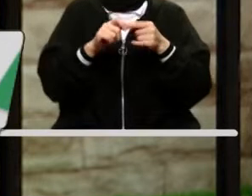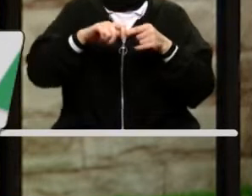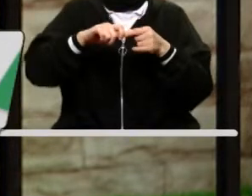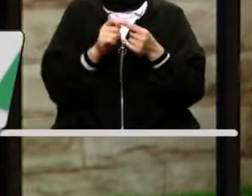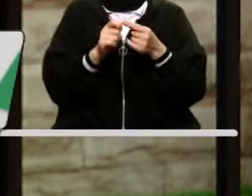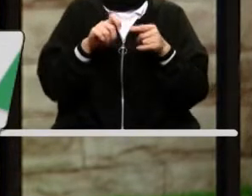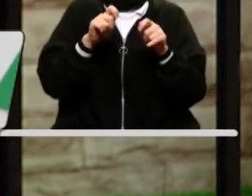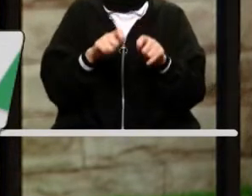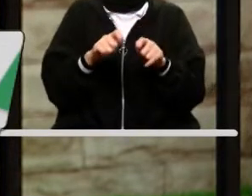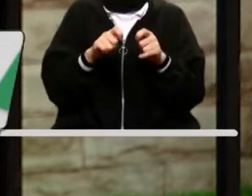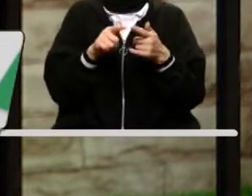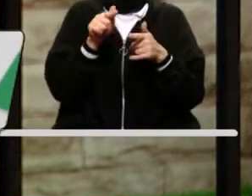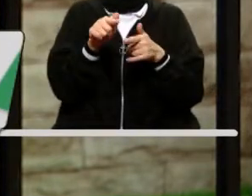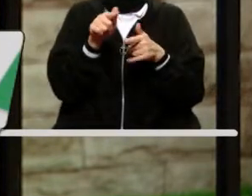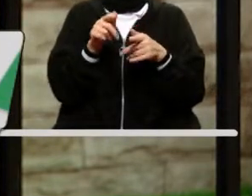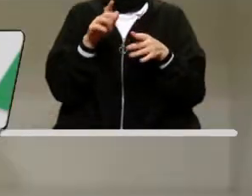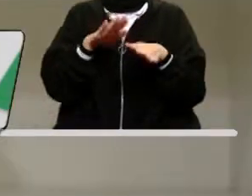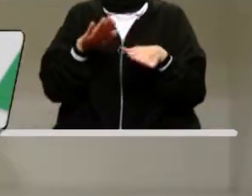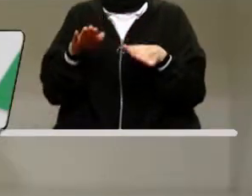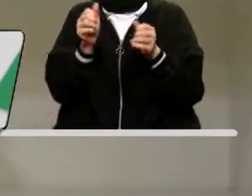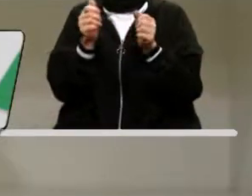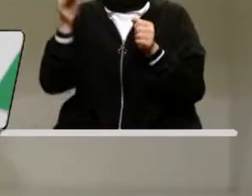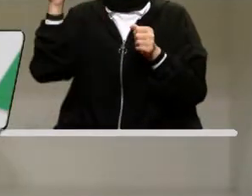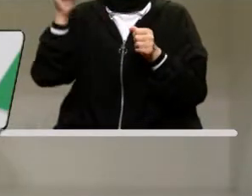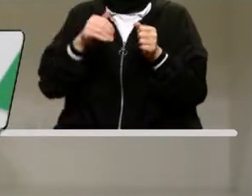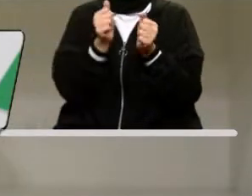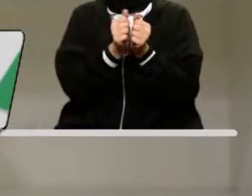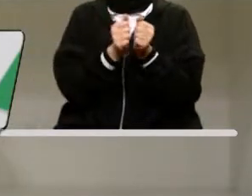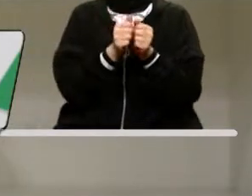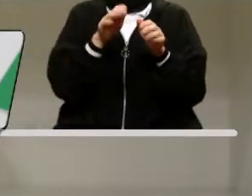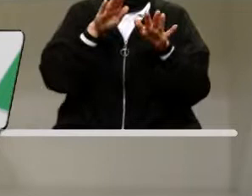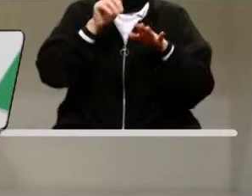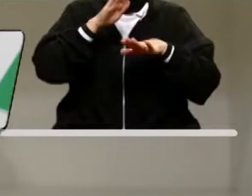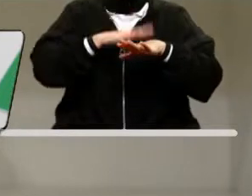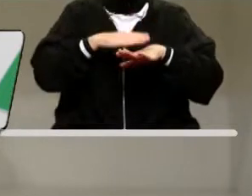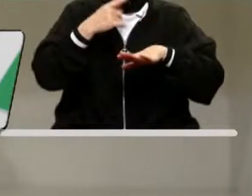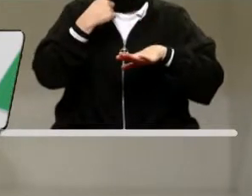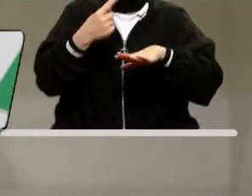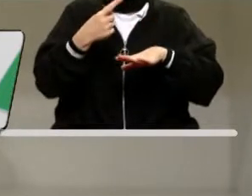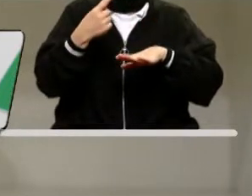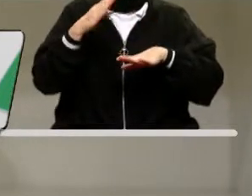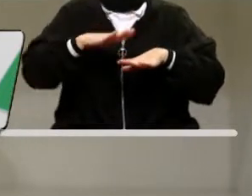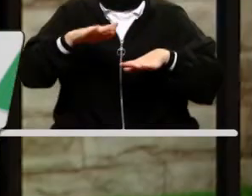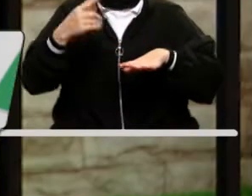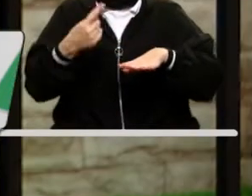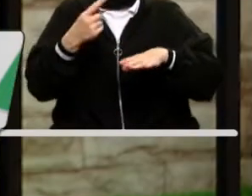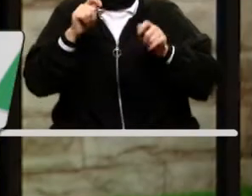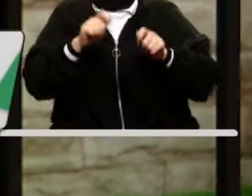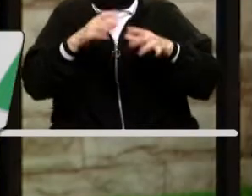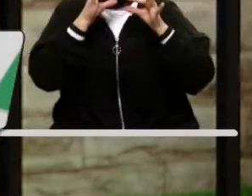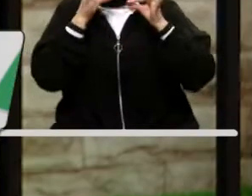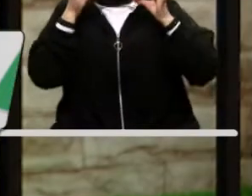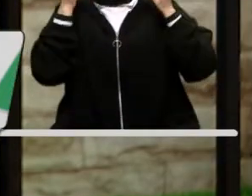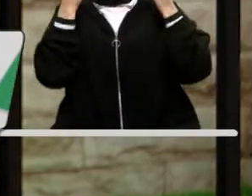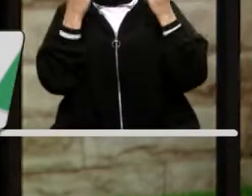bu. O fasulyenin kırılmasında çocuğa görev verirseniz, beraber iş yaparsanız çocuk bir şeyi yerine getirmenin mutluluğuyla